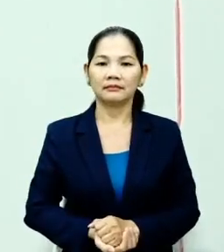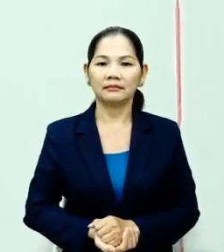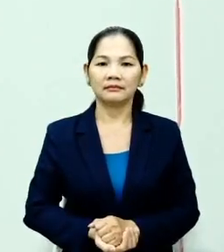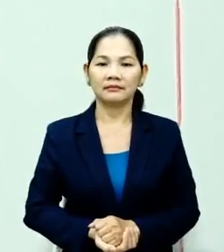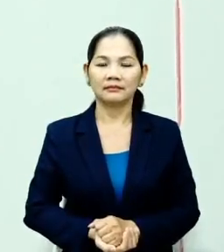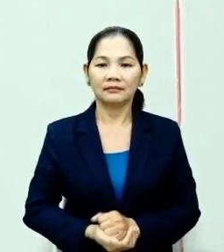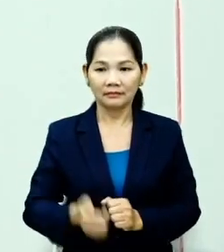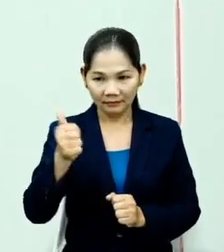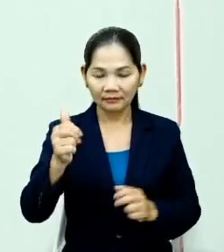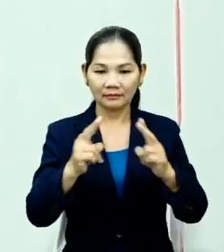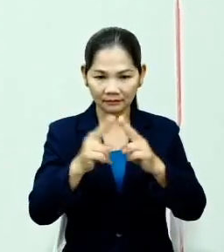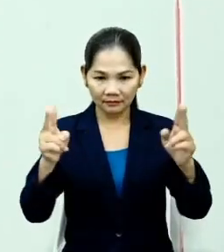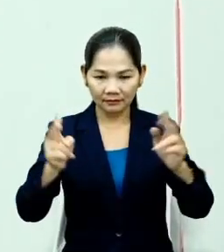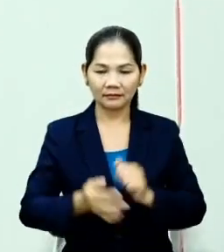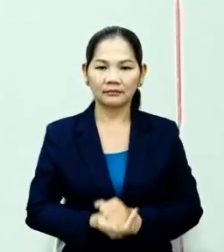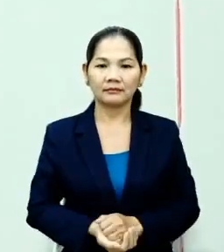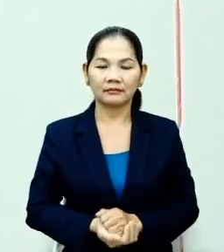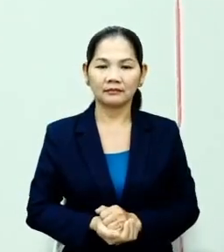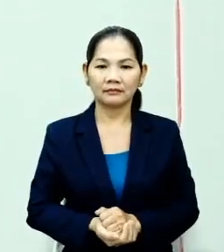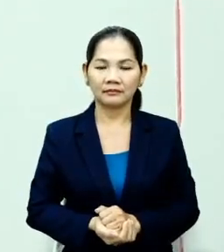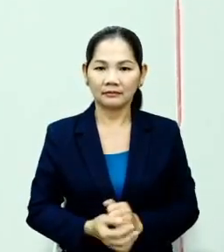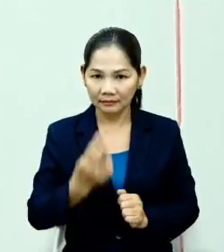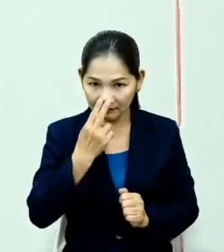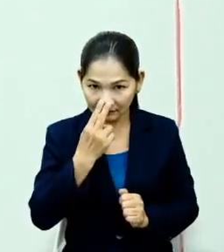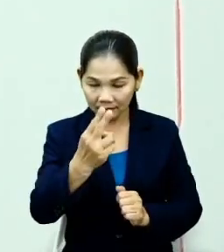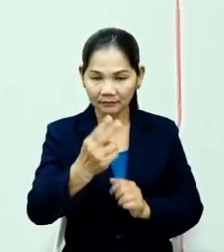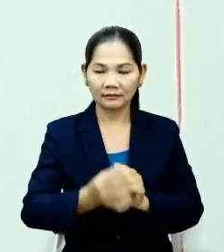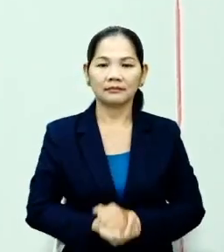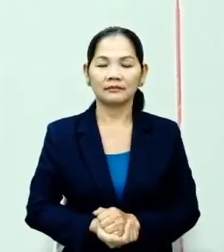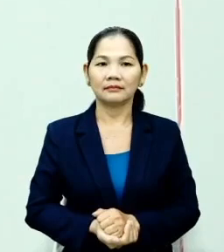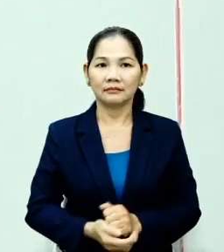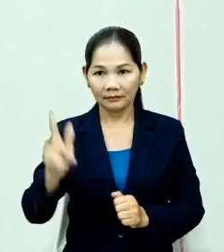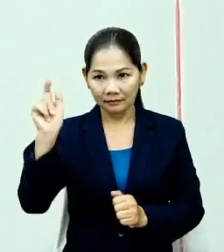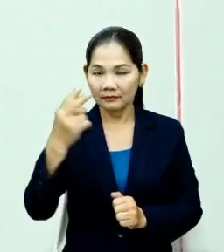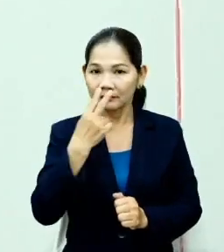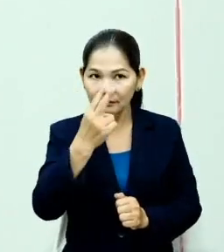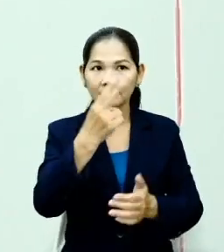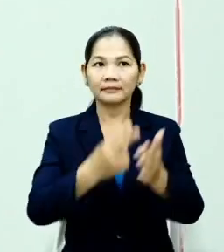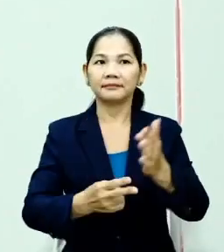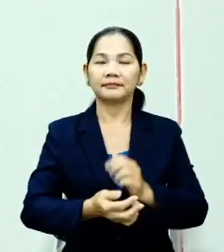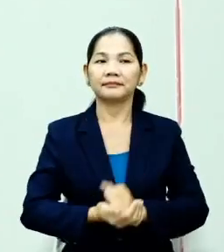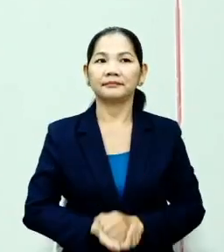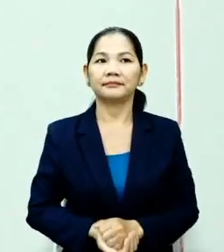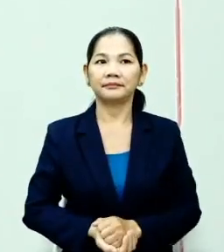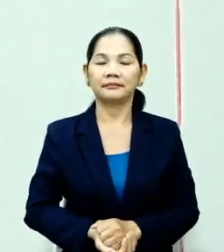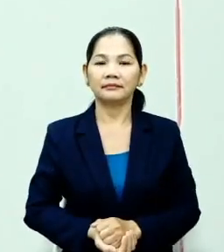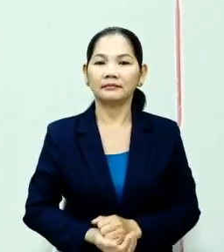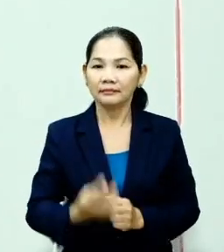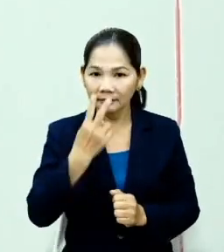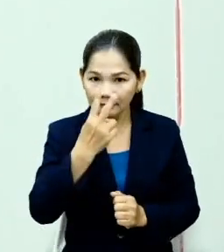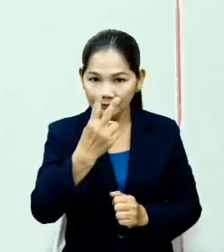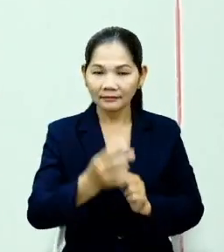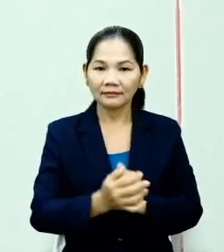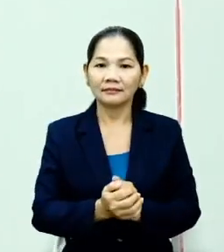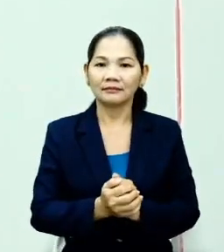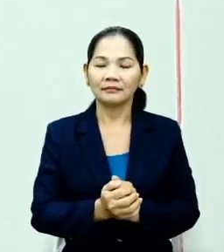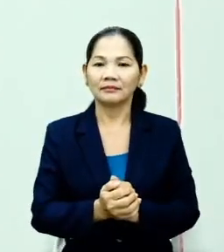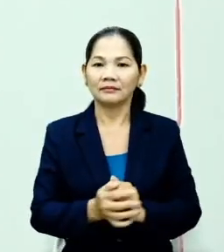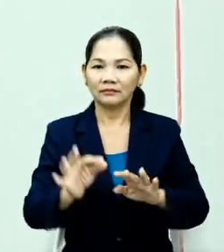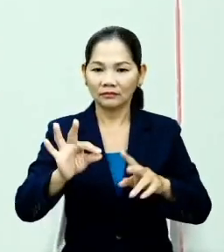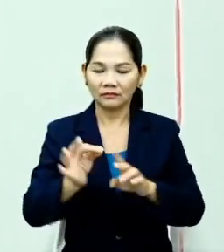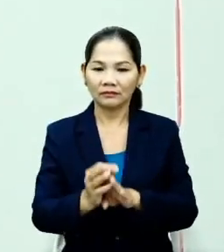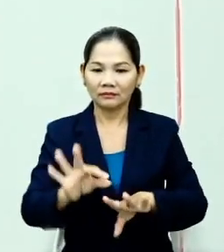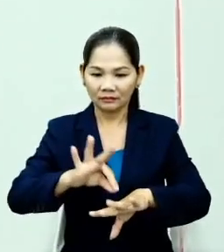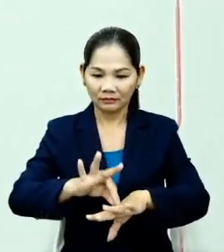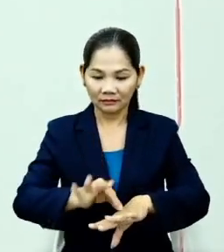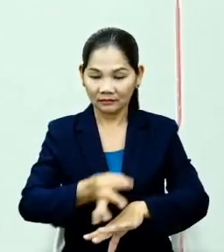Chà, lọ nà. Chà, là con mơ. Chà, này con mơ rụp nè, rụp nè, rụp ấy kia con. Chà, rụp. Mà chôl. Chà,